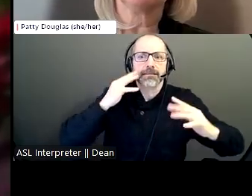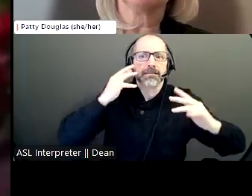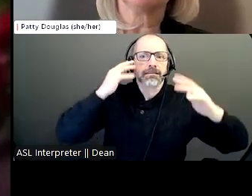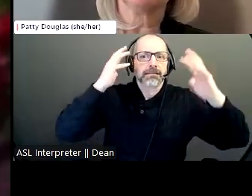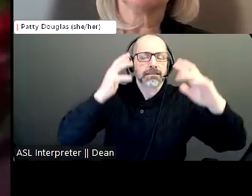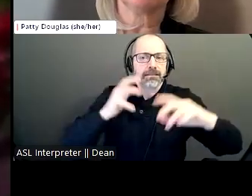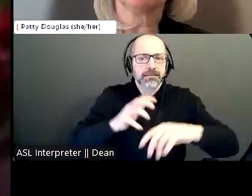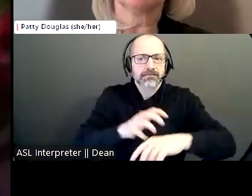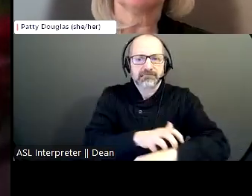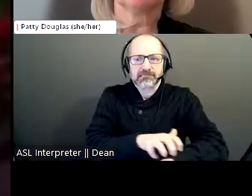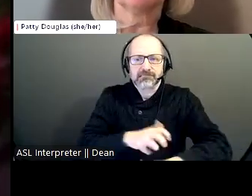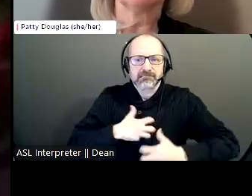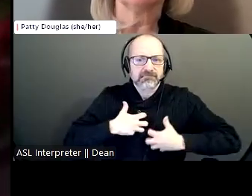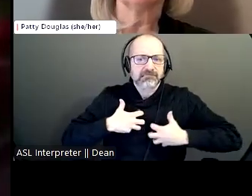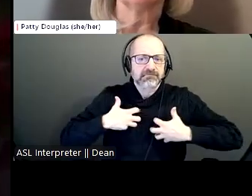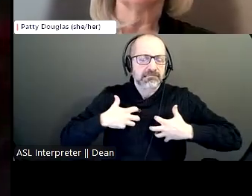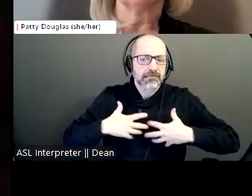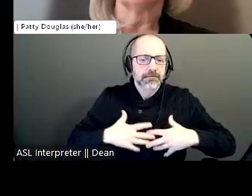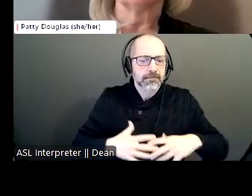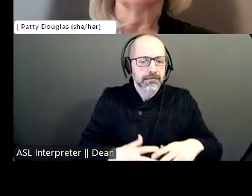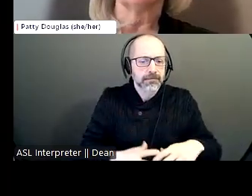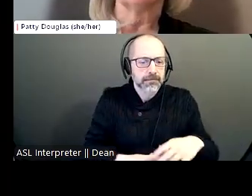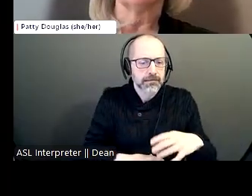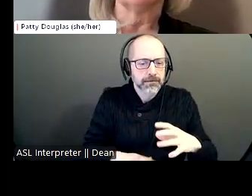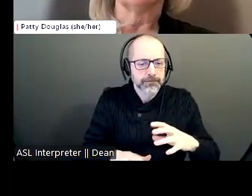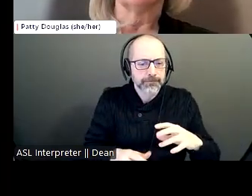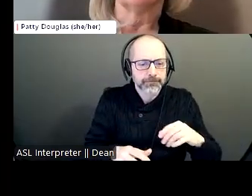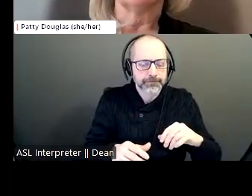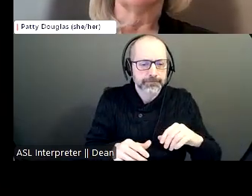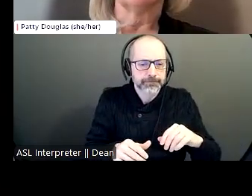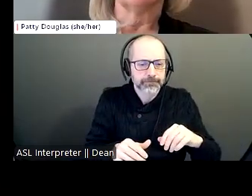vraiment, je me sens dépassée par cela.